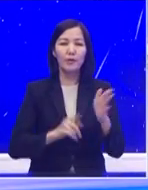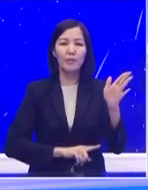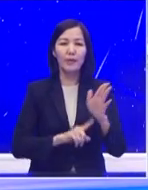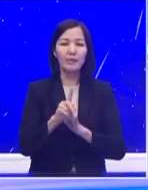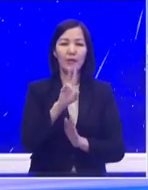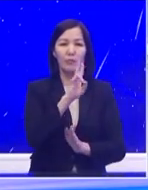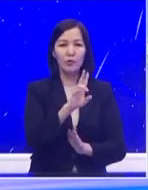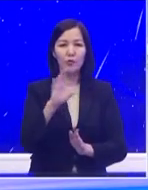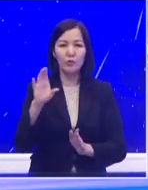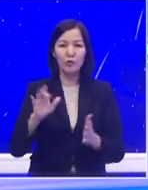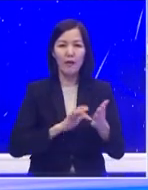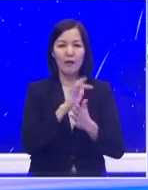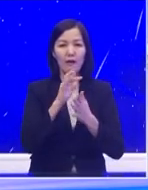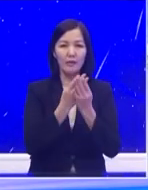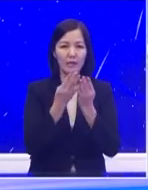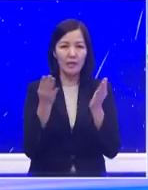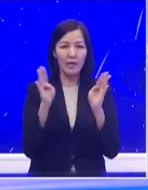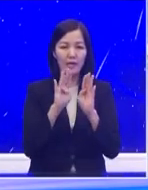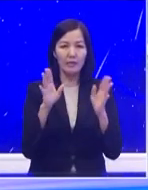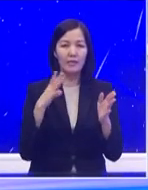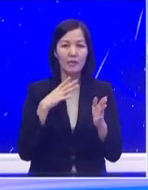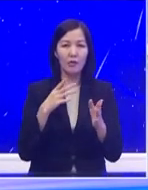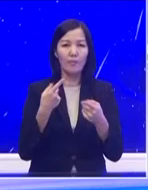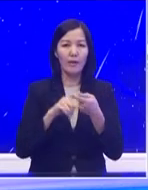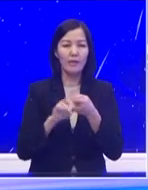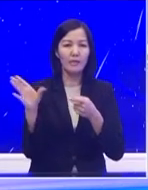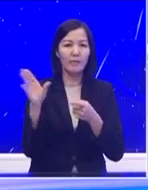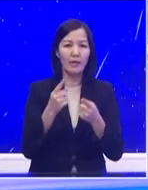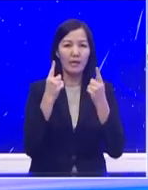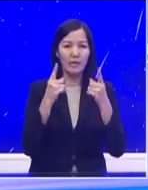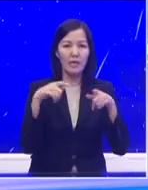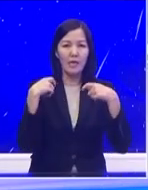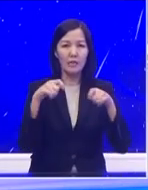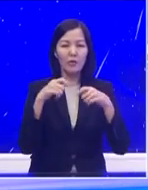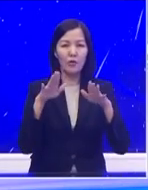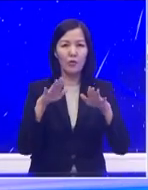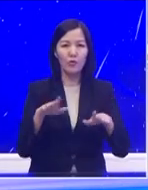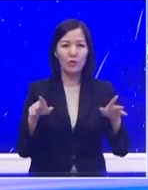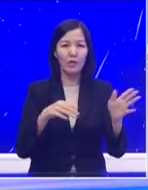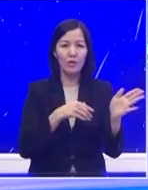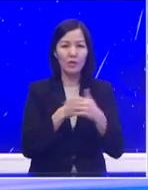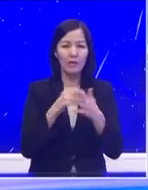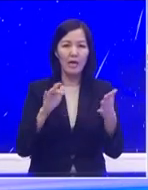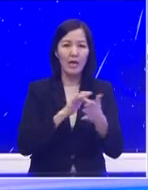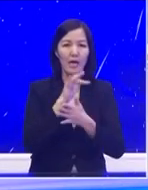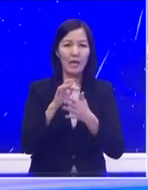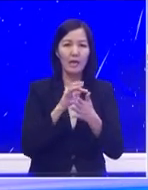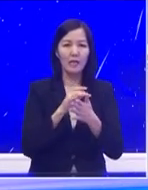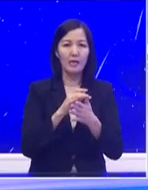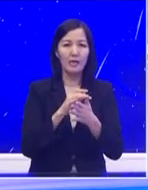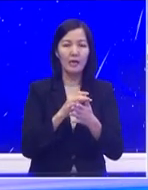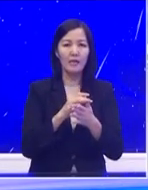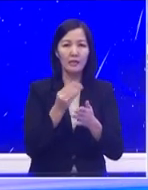Бүгіннен бастап елордада карантин енгізілді. Осыған байланысты барлық ірі сауда орындары жабылды. Сондай-ақ шаһарда бір